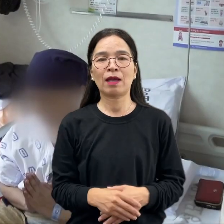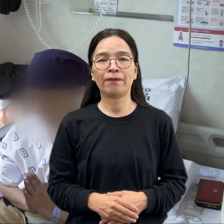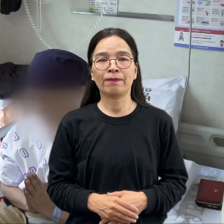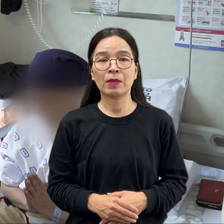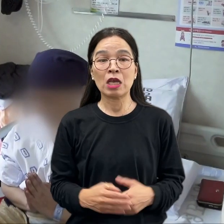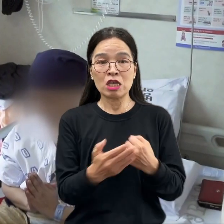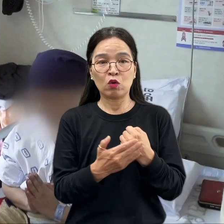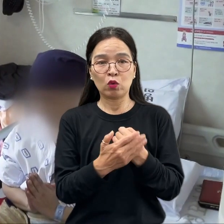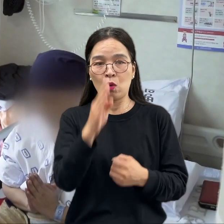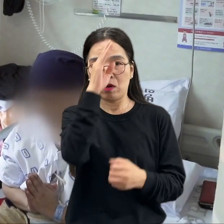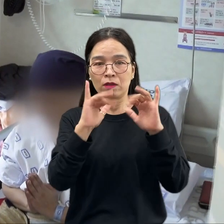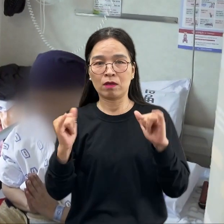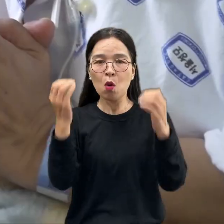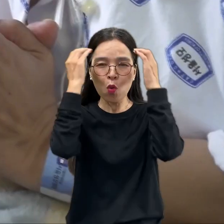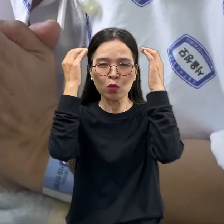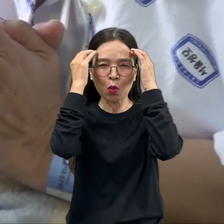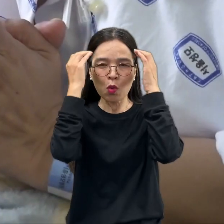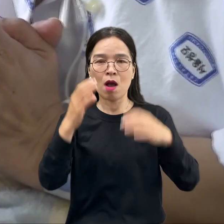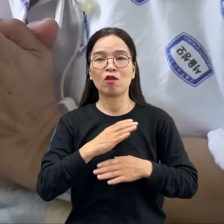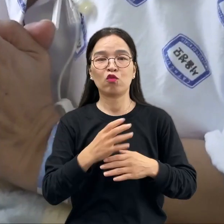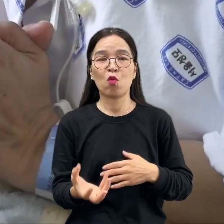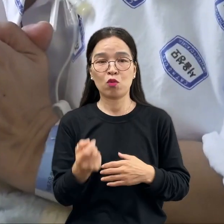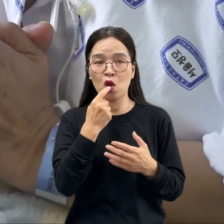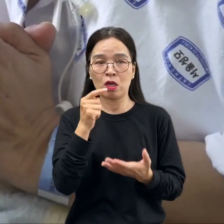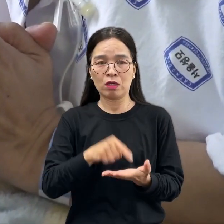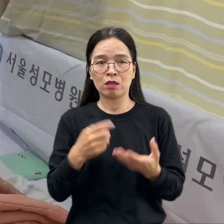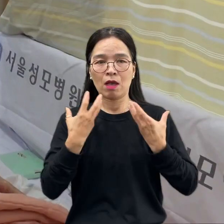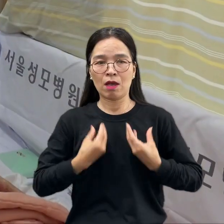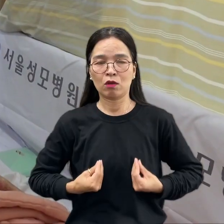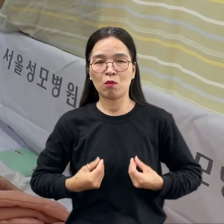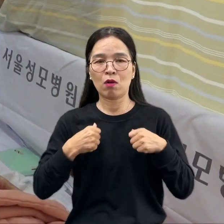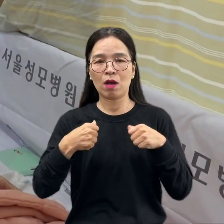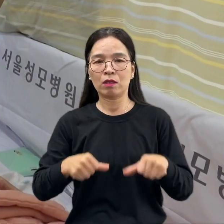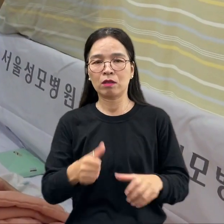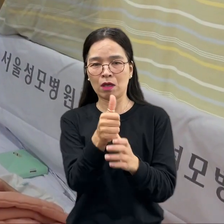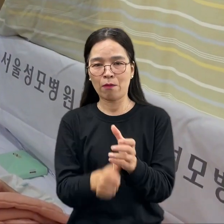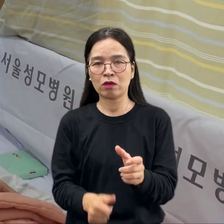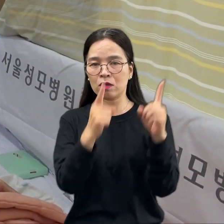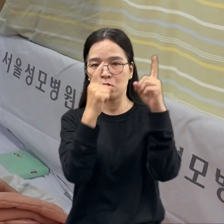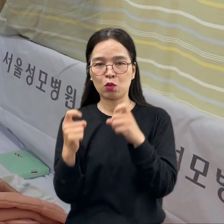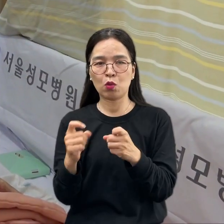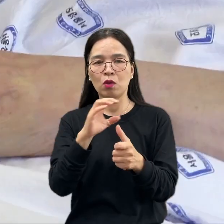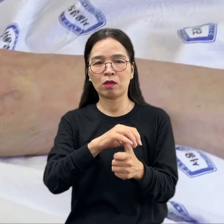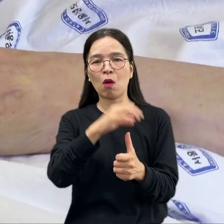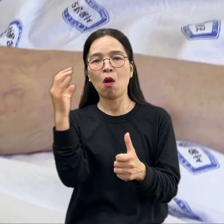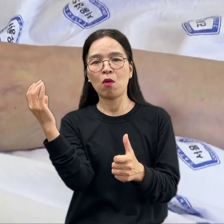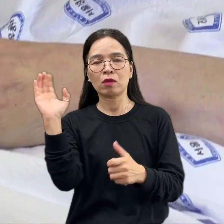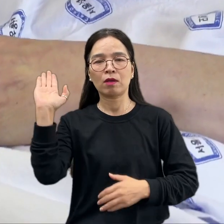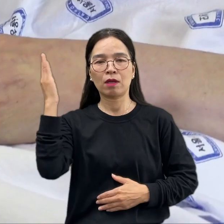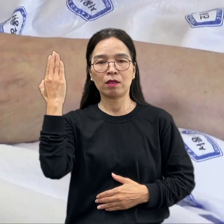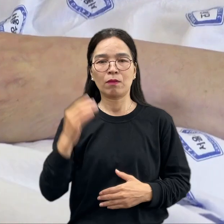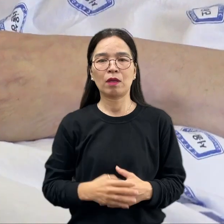용기입니다. 이 은총으로 병자들은 고통과 두려움으로 쉽게 절망과 좌절에 빠져드는